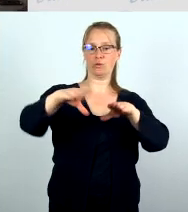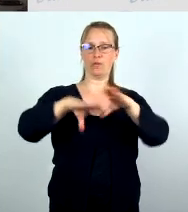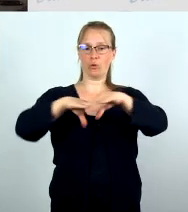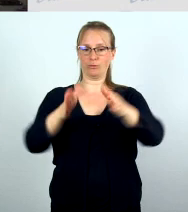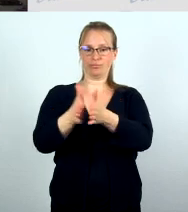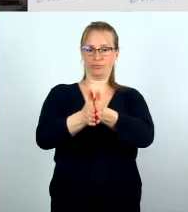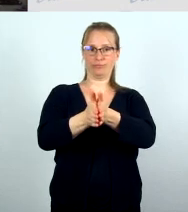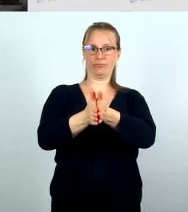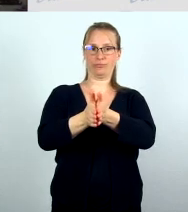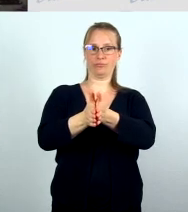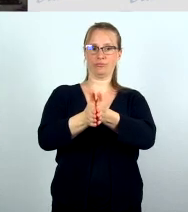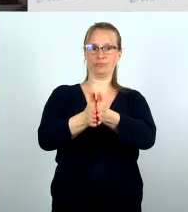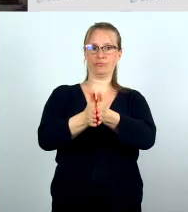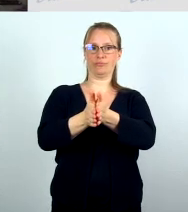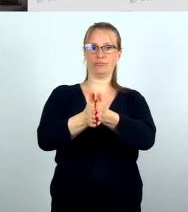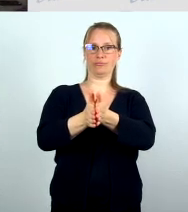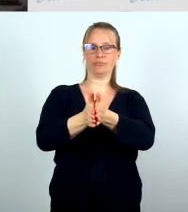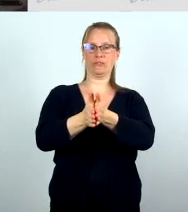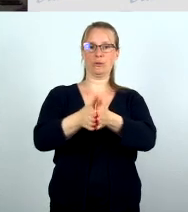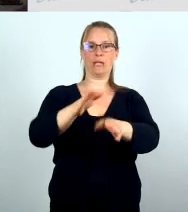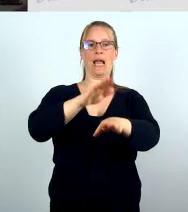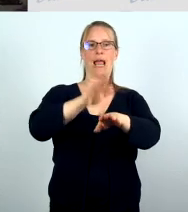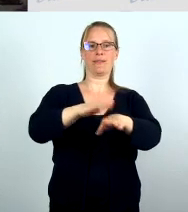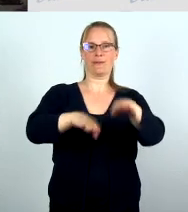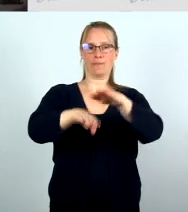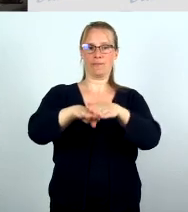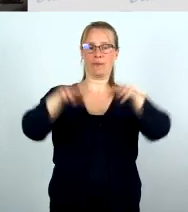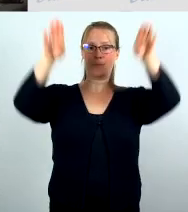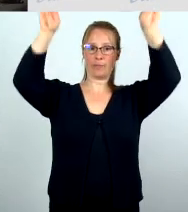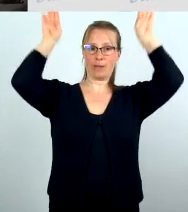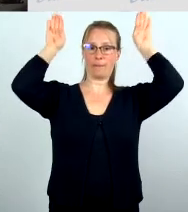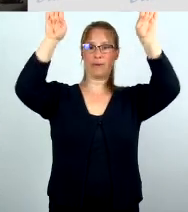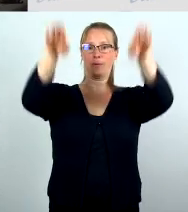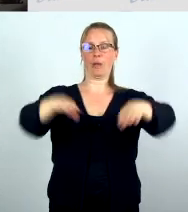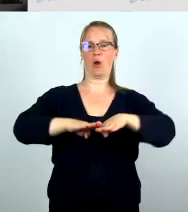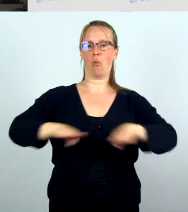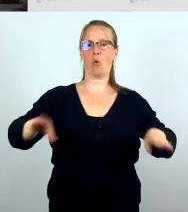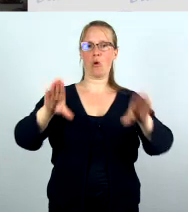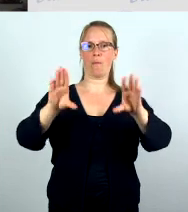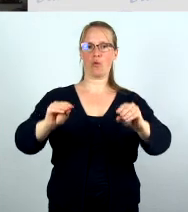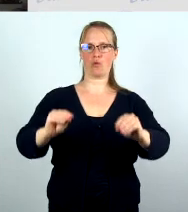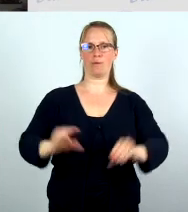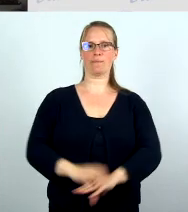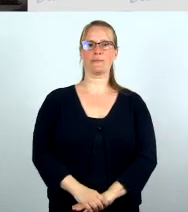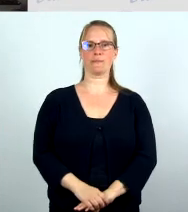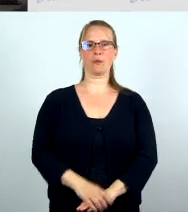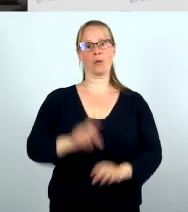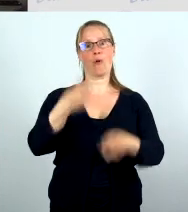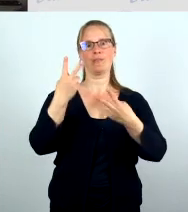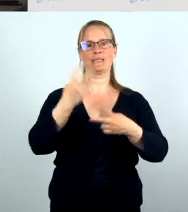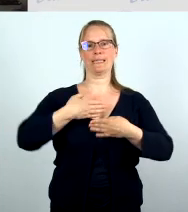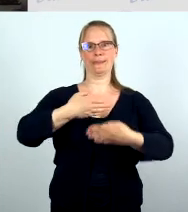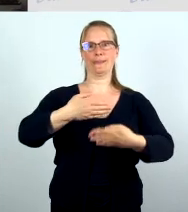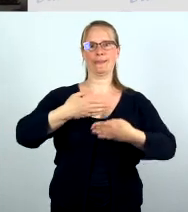sollten die, äh, Hände einmal in den Bogen rühren und vorne ebenfalls. Genau. Vergesst dabei bitte nicht zu atmen. Ja, fand es.